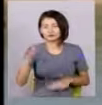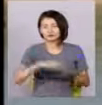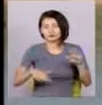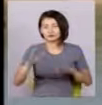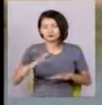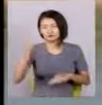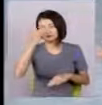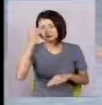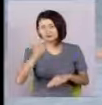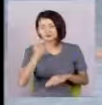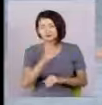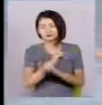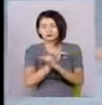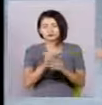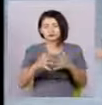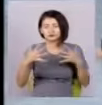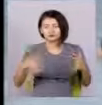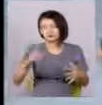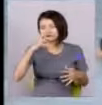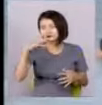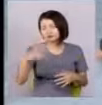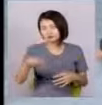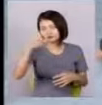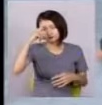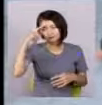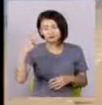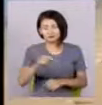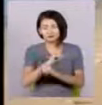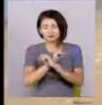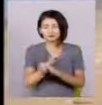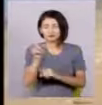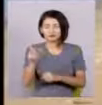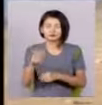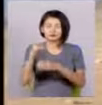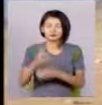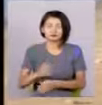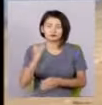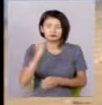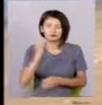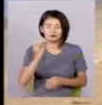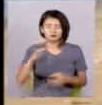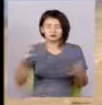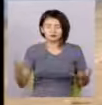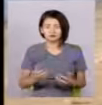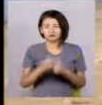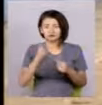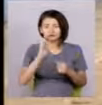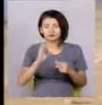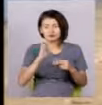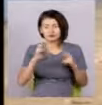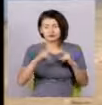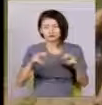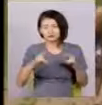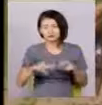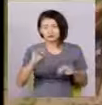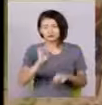қатар көбейді. Әсіресе ыстық күндері жағалау маңында демалушылардың саны артады. Қырағы құтқарушылар болса, су бетін бақылауды бір сәтке болсын